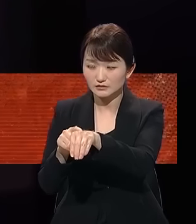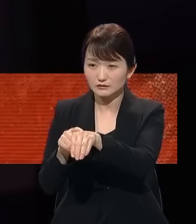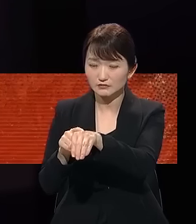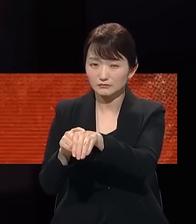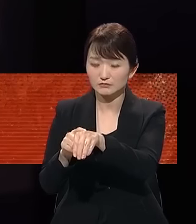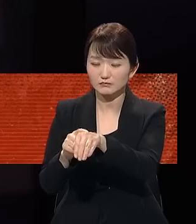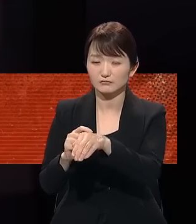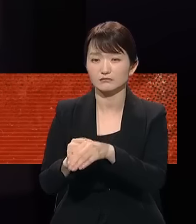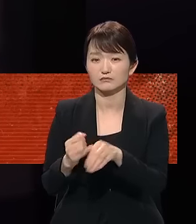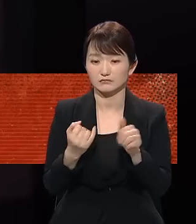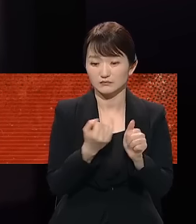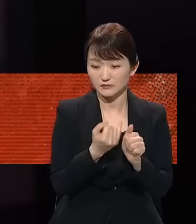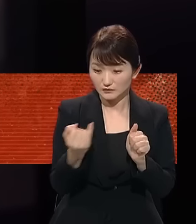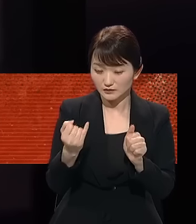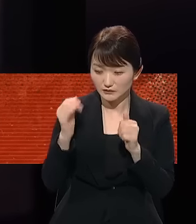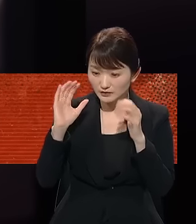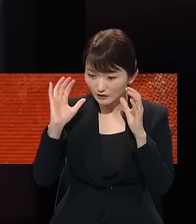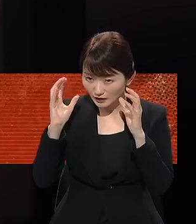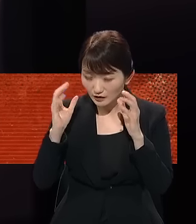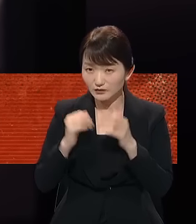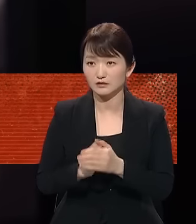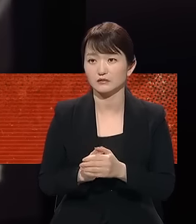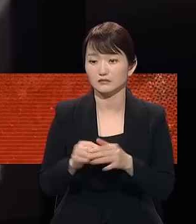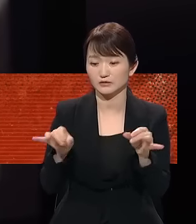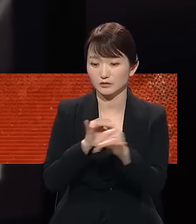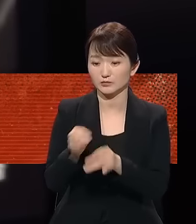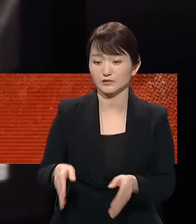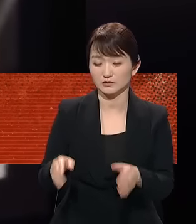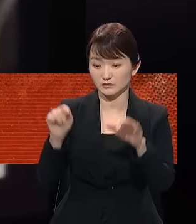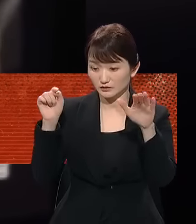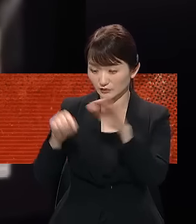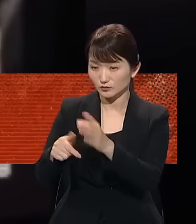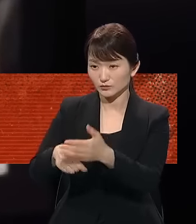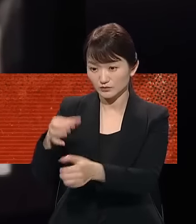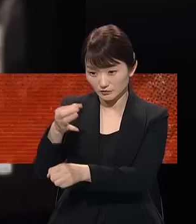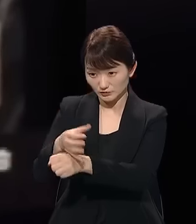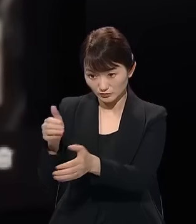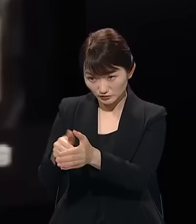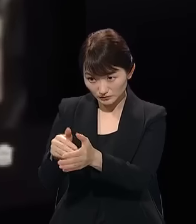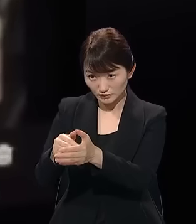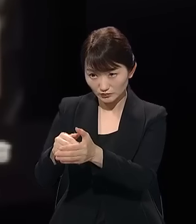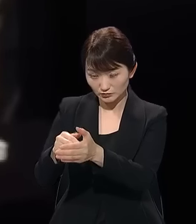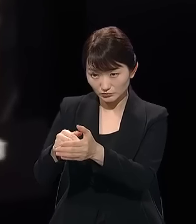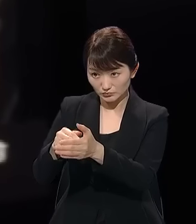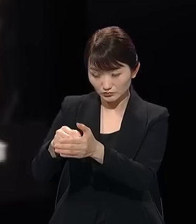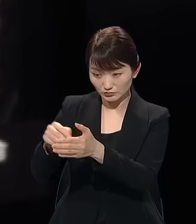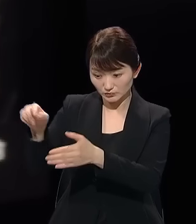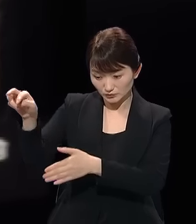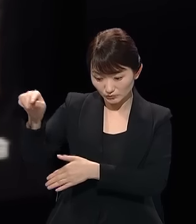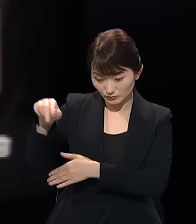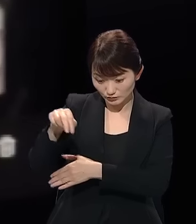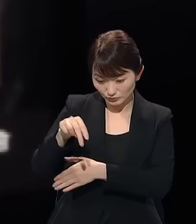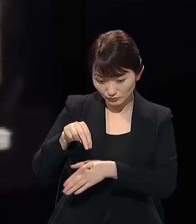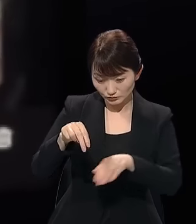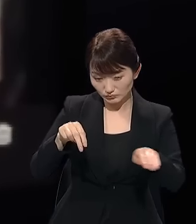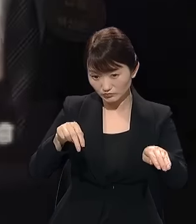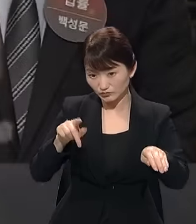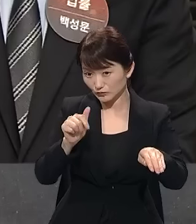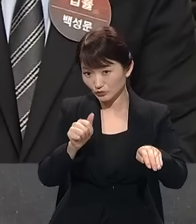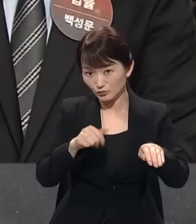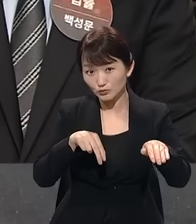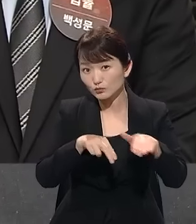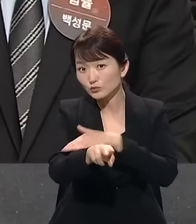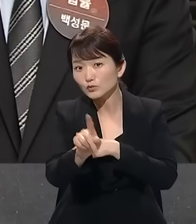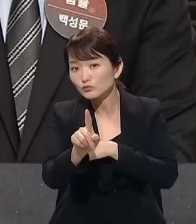아이랑 이제 백화점에 가서 이제 장을 다 보고 주차장을 내려왔는데, 어떻게 한 남성이 도망가길래 뭔 일이지? 그래서